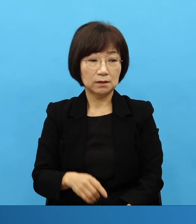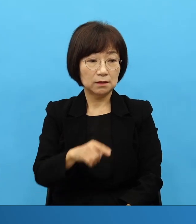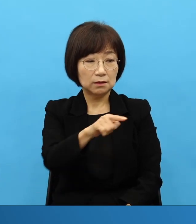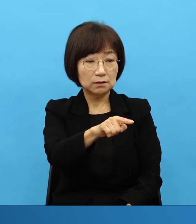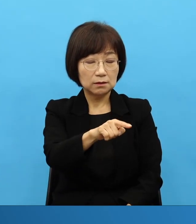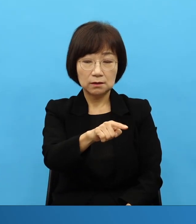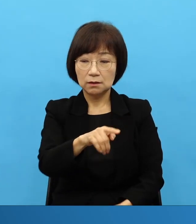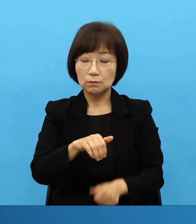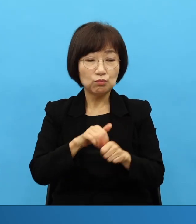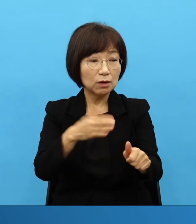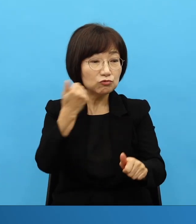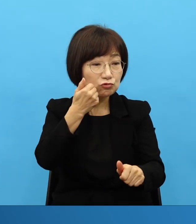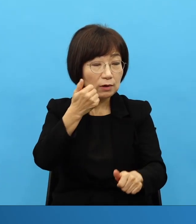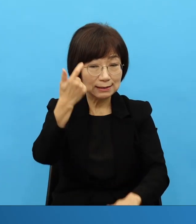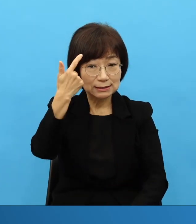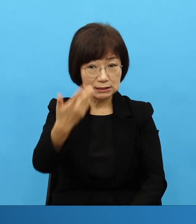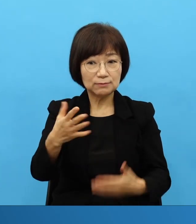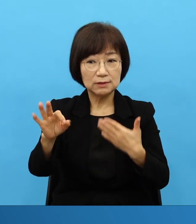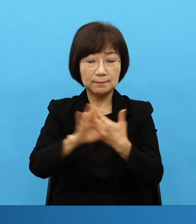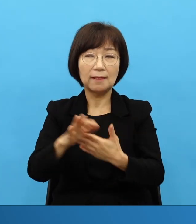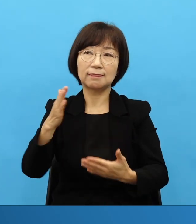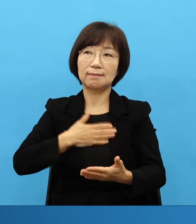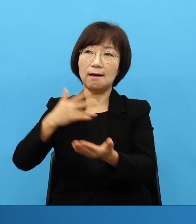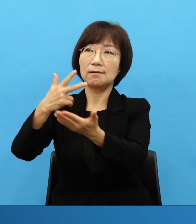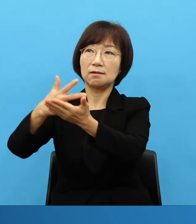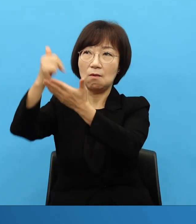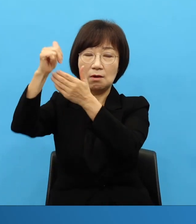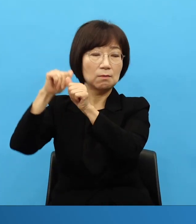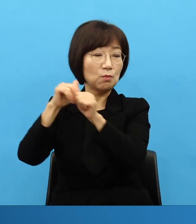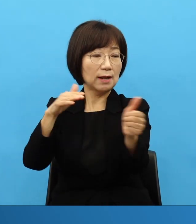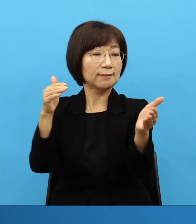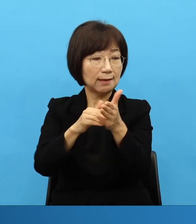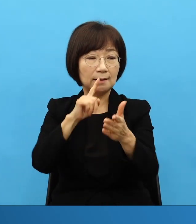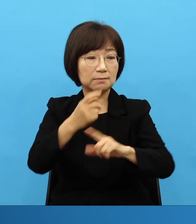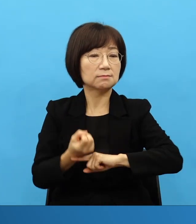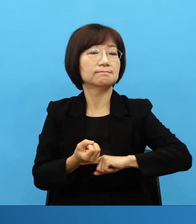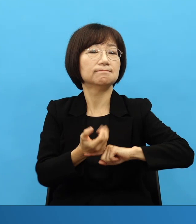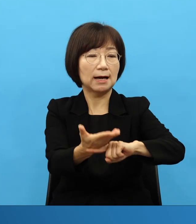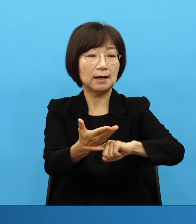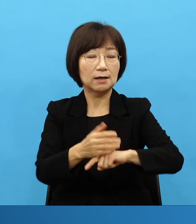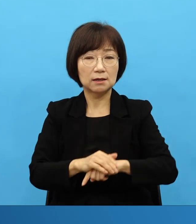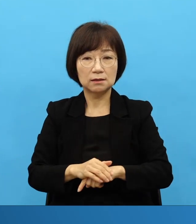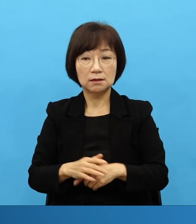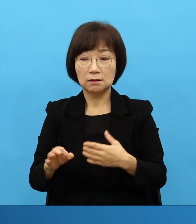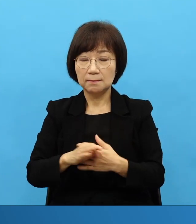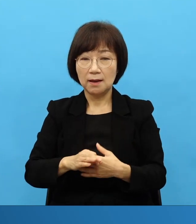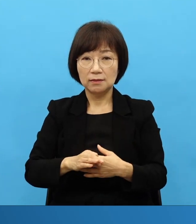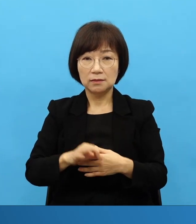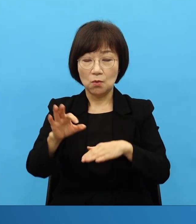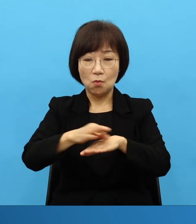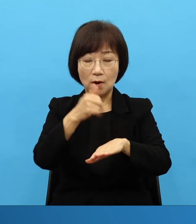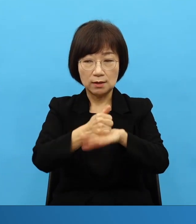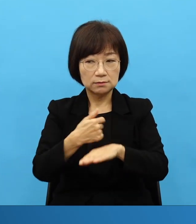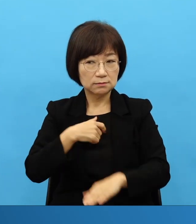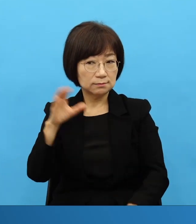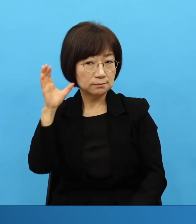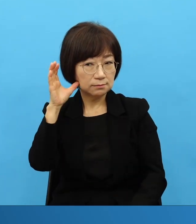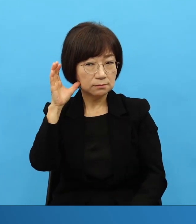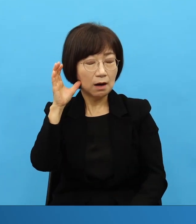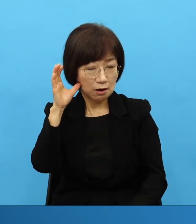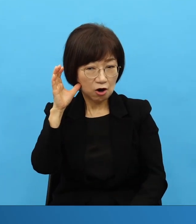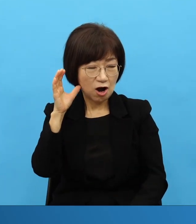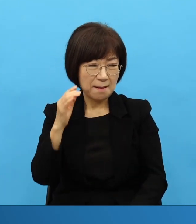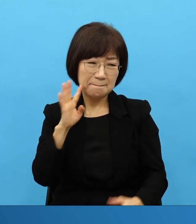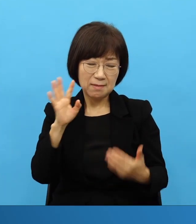해라. Let them know that the Lord has sent you. 내 말을 들을 것이다. They will listen to my words. 듣지 않으면 내가